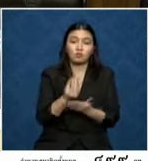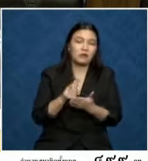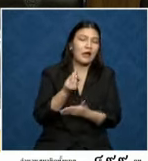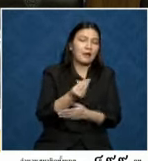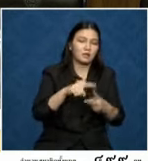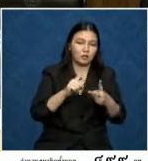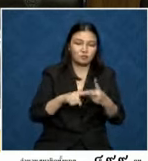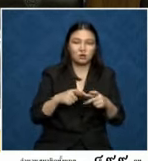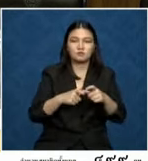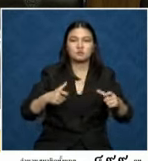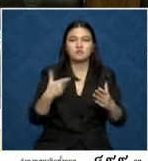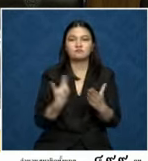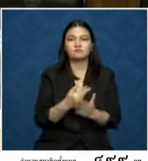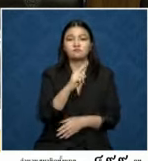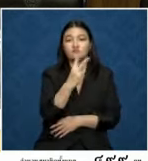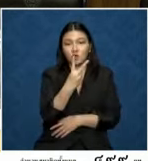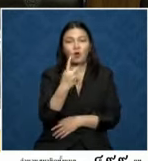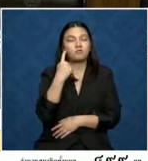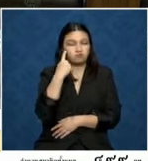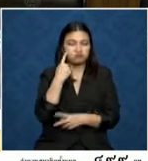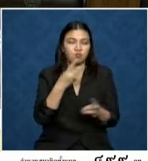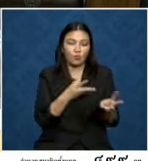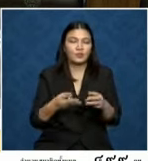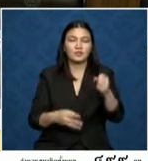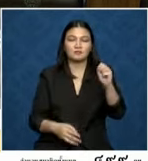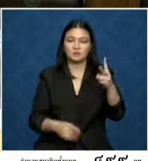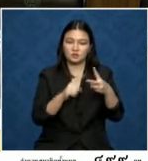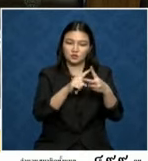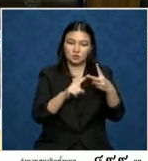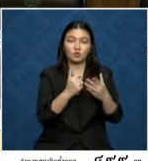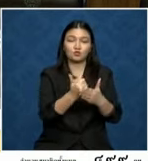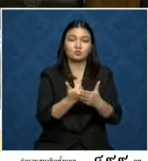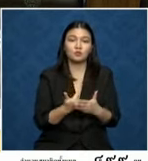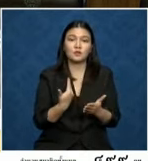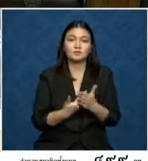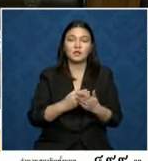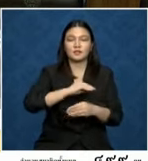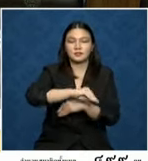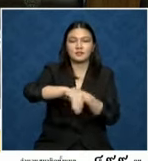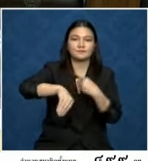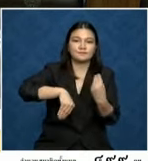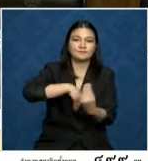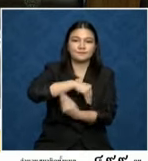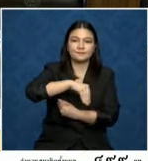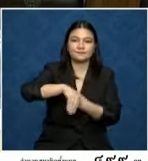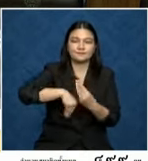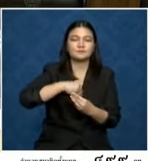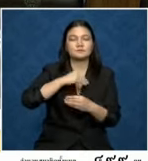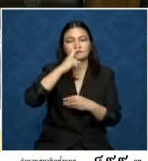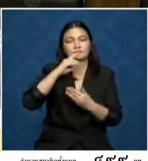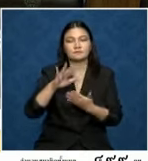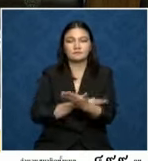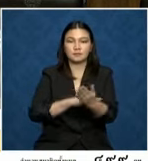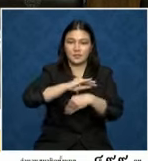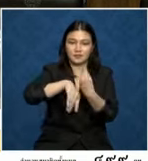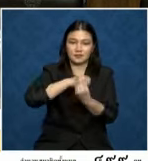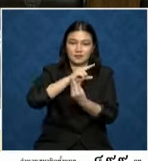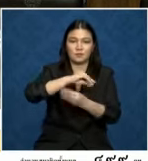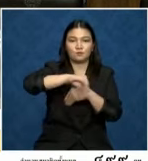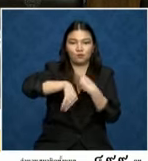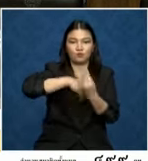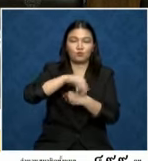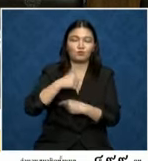งเสริมให้มีการใช้เช็คเพื่อที่จะส่งเสริมการหมุนเวียนของเศรษฐกิจและต่อมาก็ได้มีการแก้ไขรายละเอียดข้อกฎหม